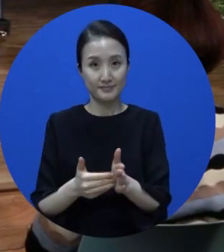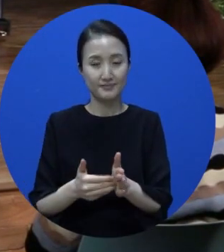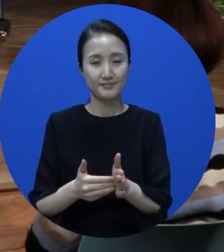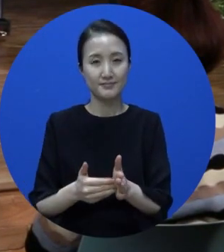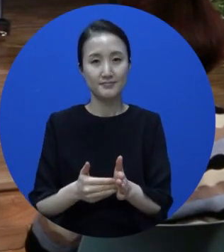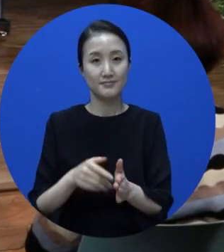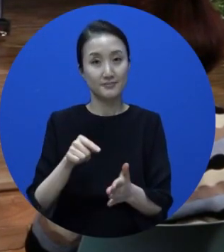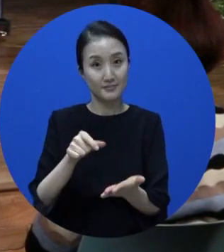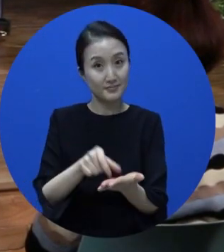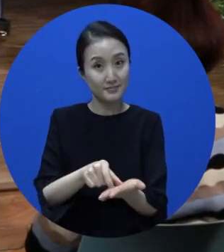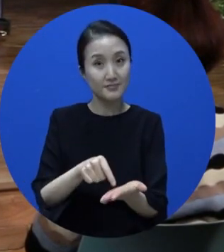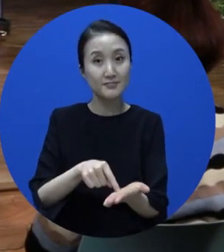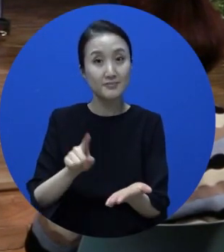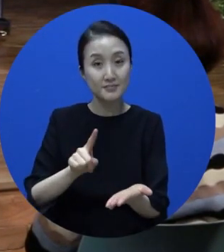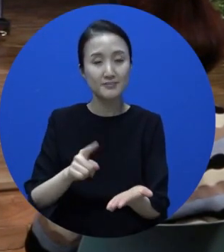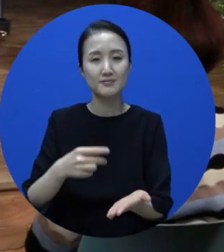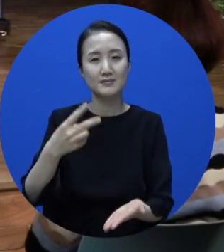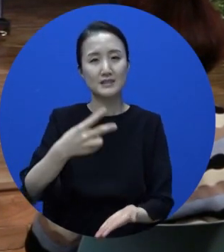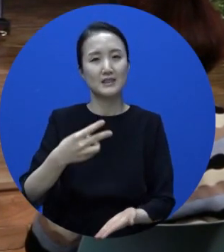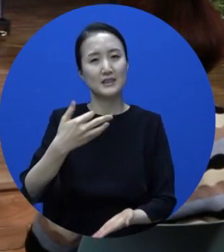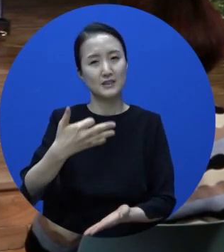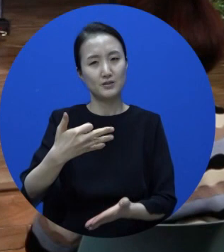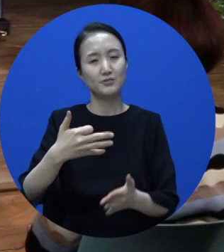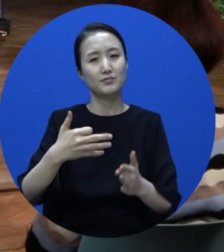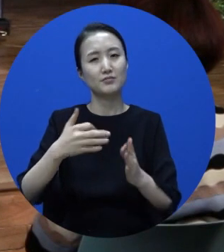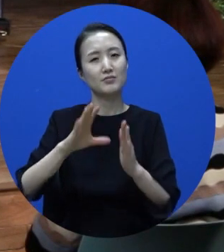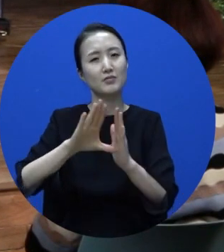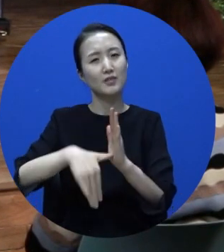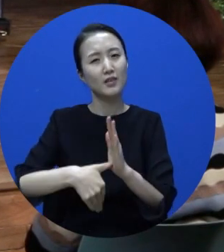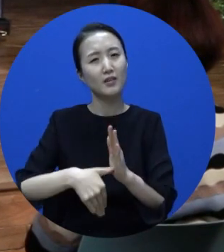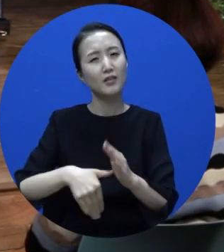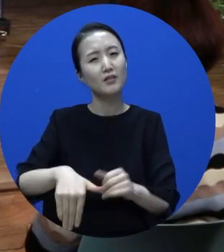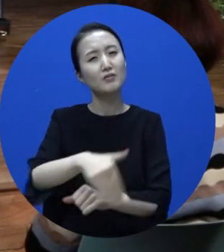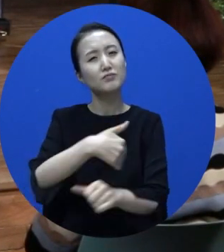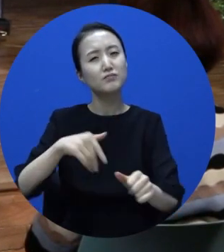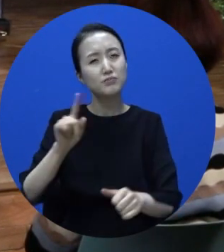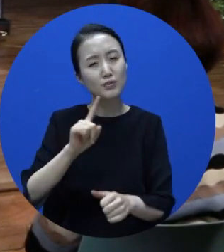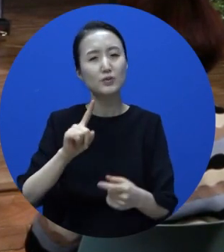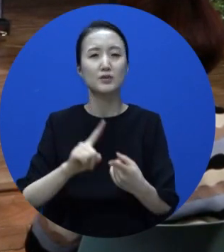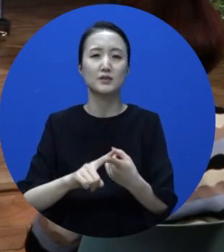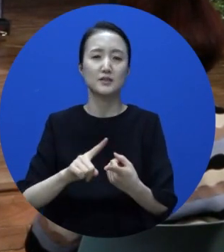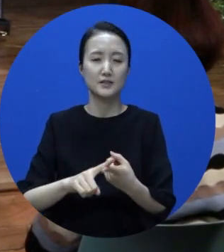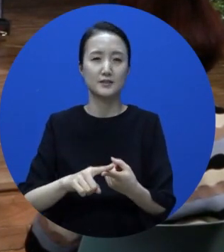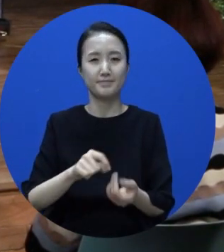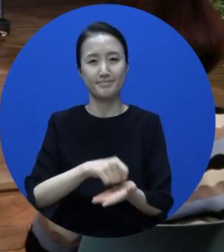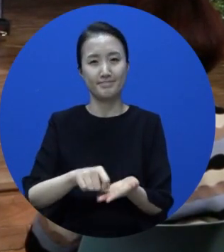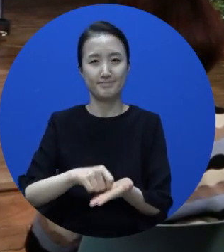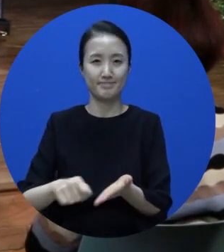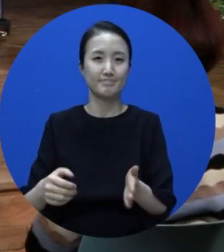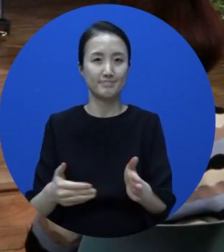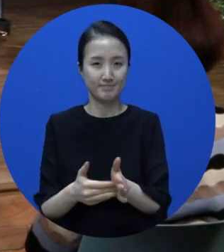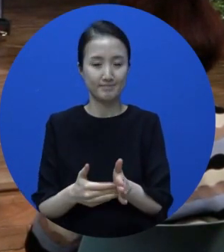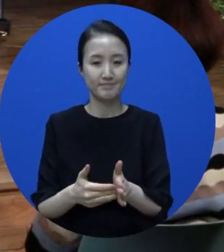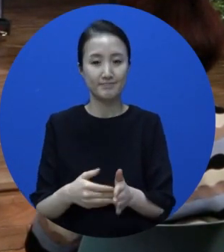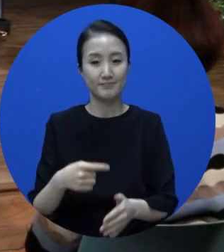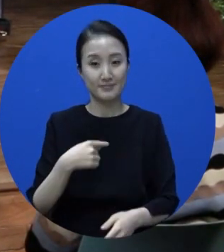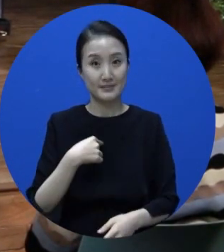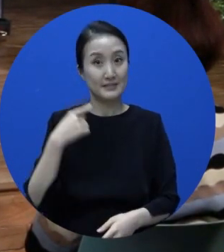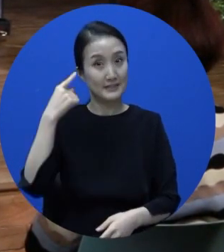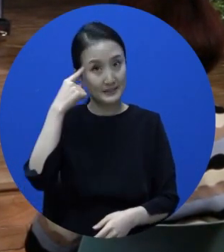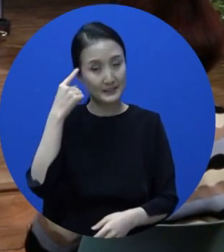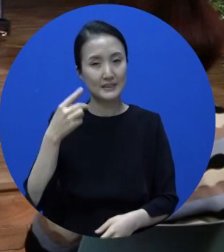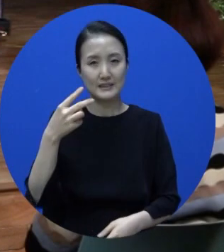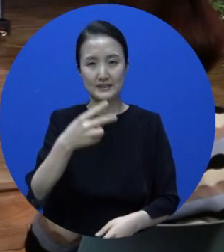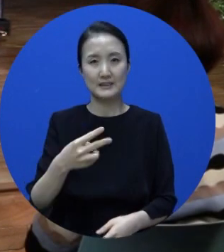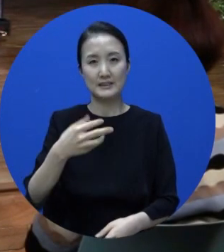제가 그 주제를 결 정점 이다 라고 했습니다 2019년 은 하강 국면이 확실시되는 시